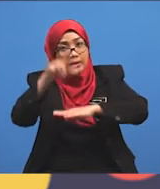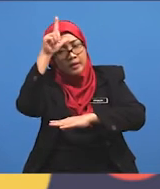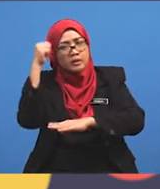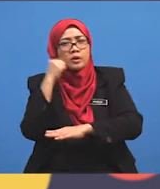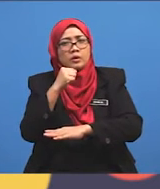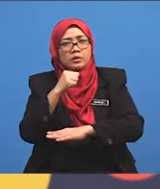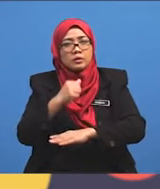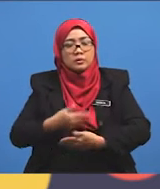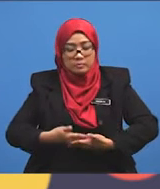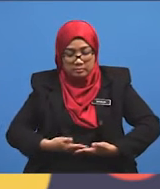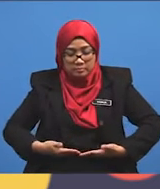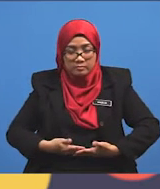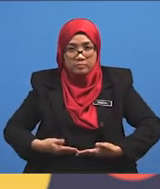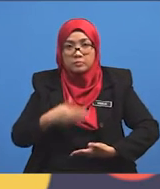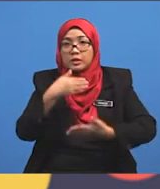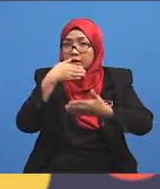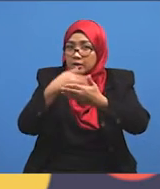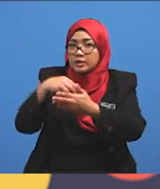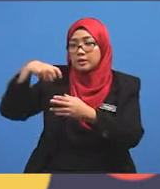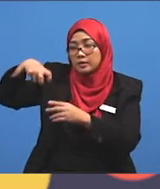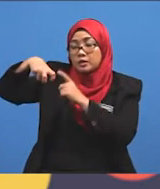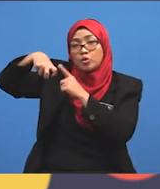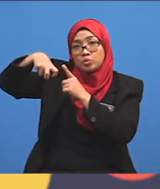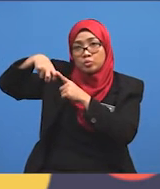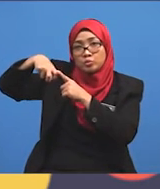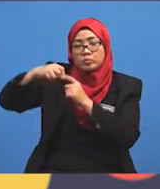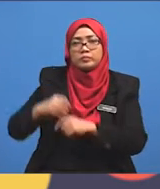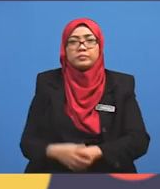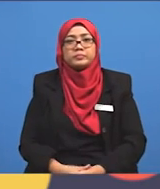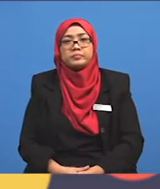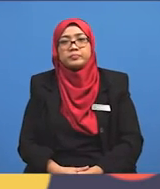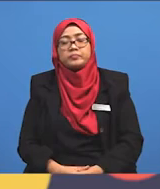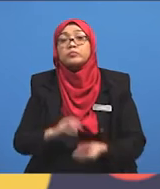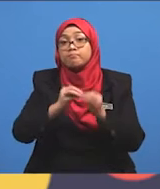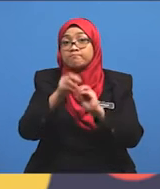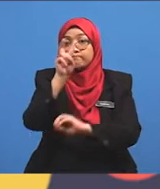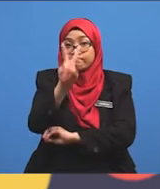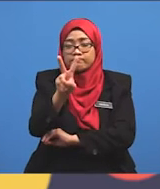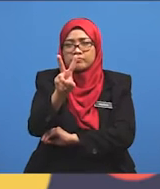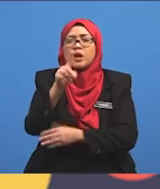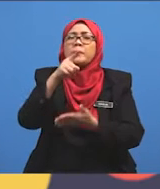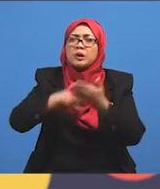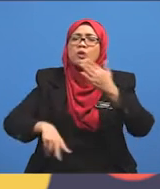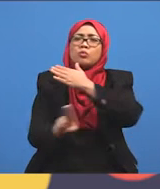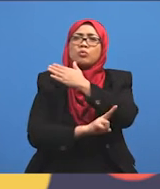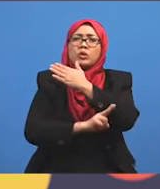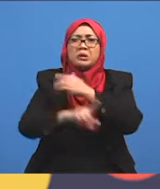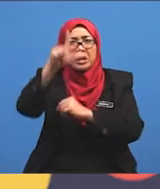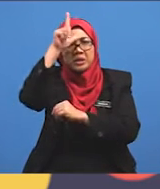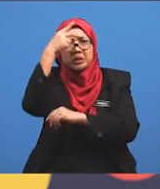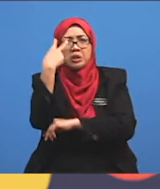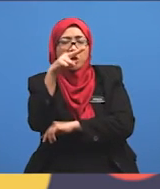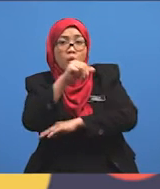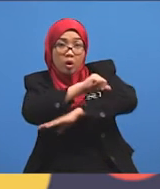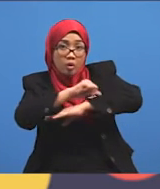antara pusat dan lutut. Soalan yang kedua, apakah hukum seorang lelaki melihat